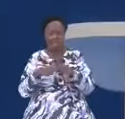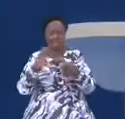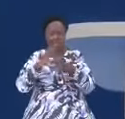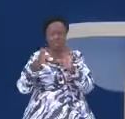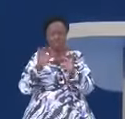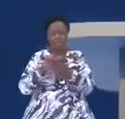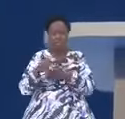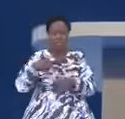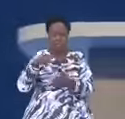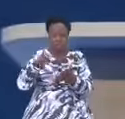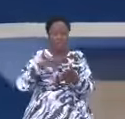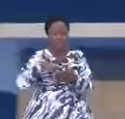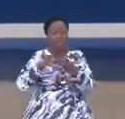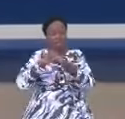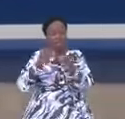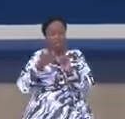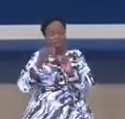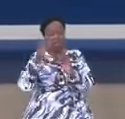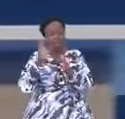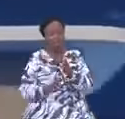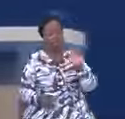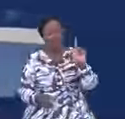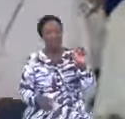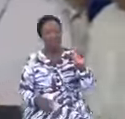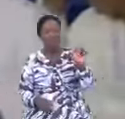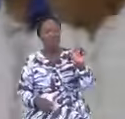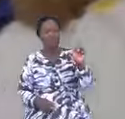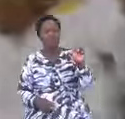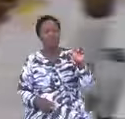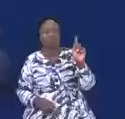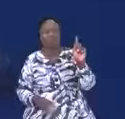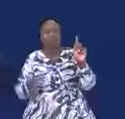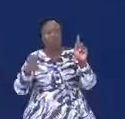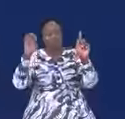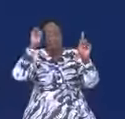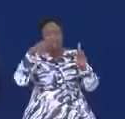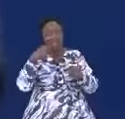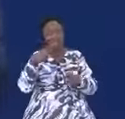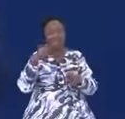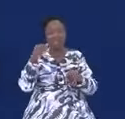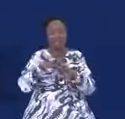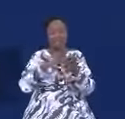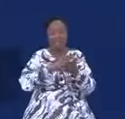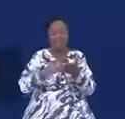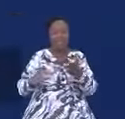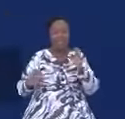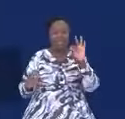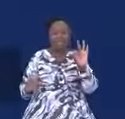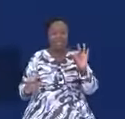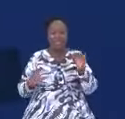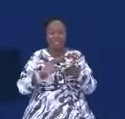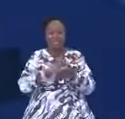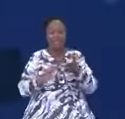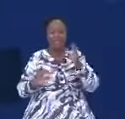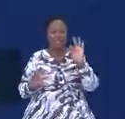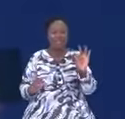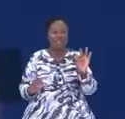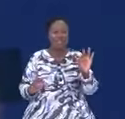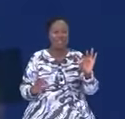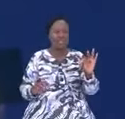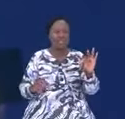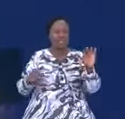l'ombre 21 et 10 dans le verset 9 on dit qu il fit un